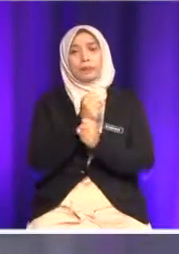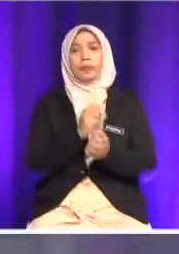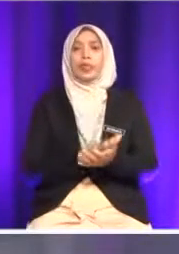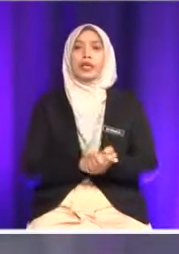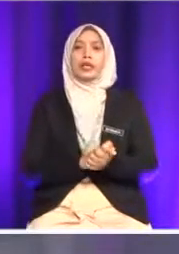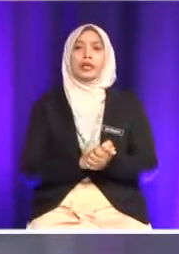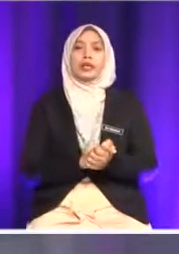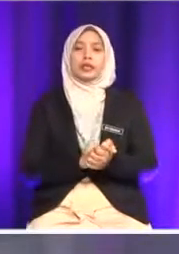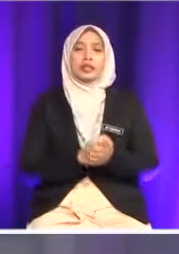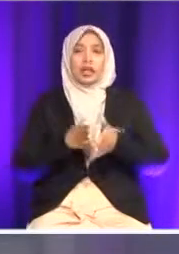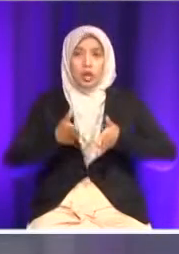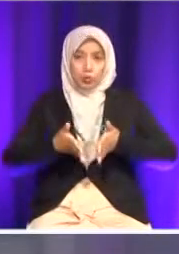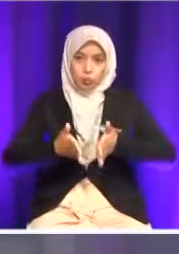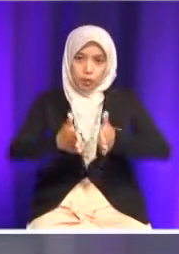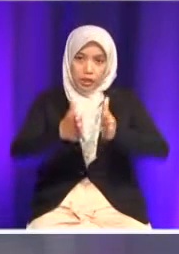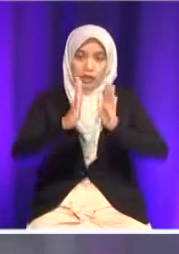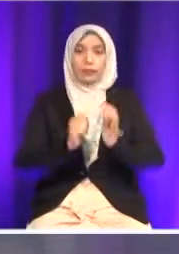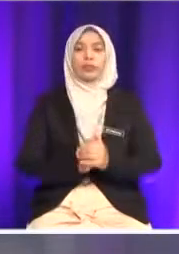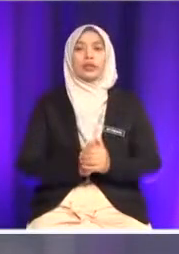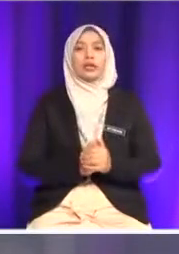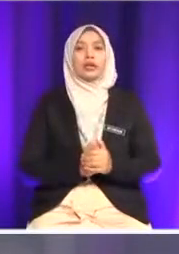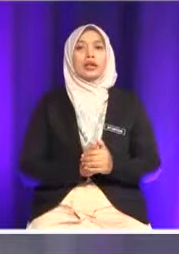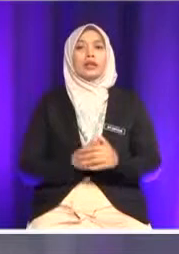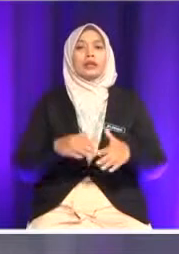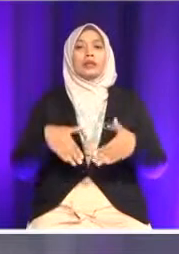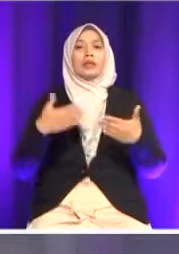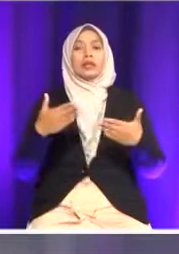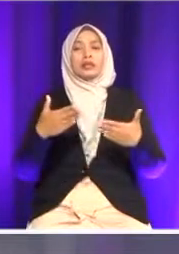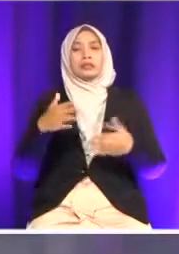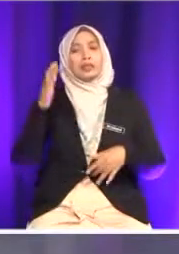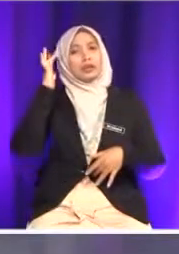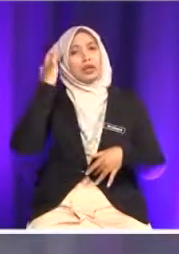kehaluan yang mereka kena tak di pilihan yang lain Jadi bagaimana